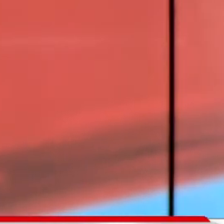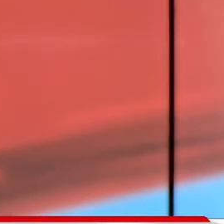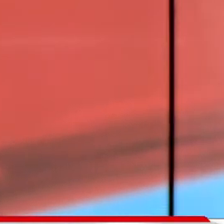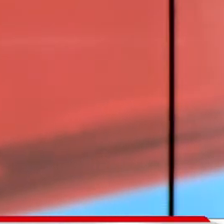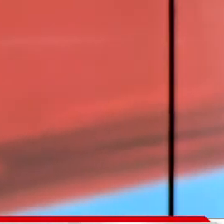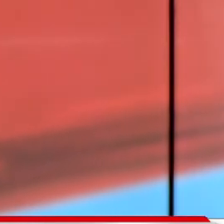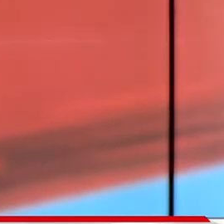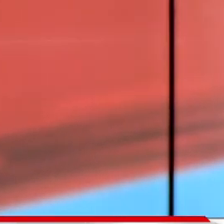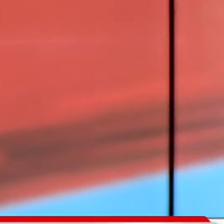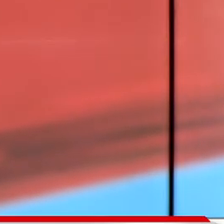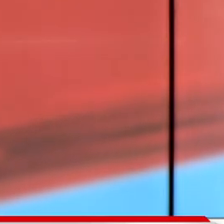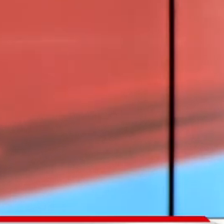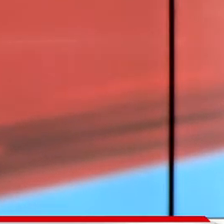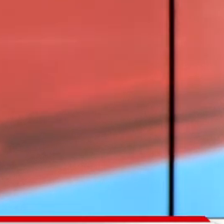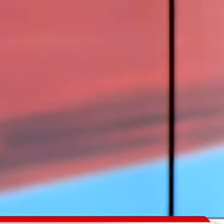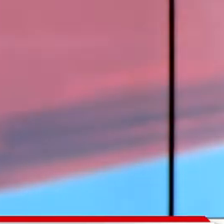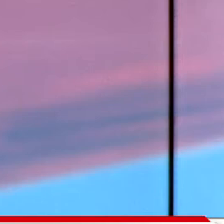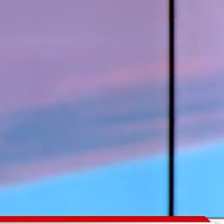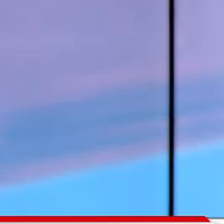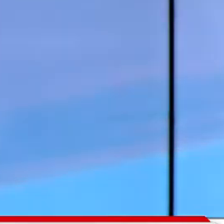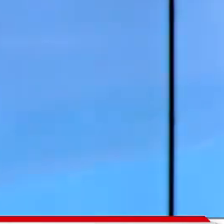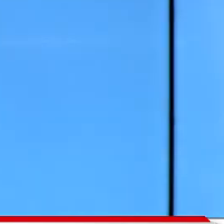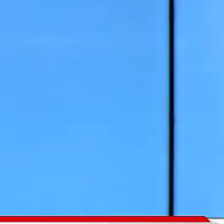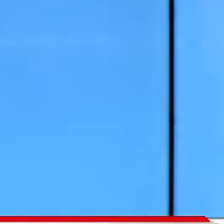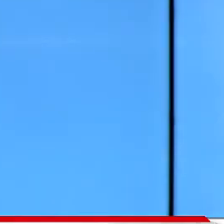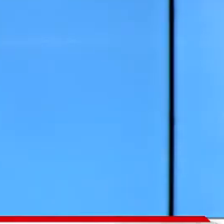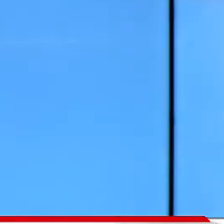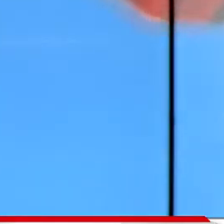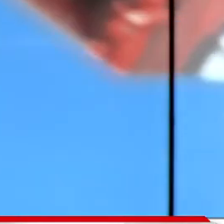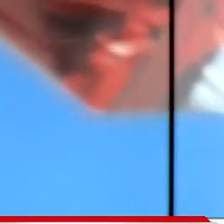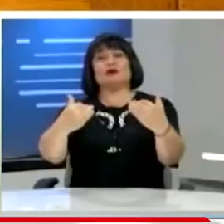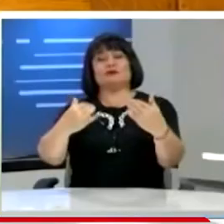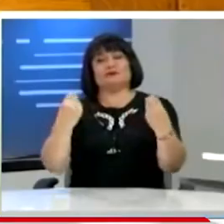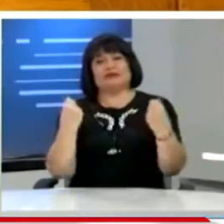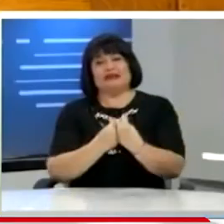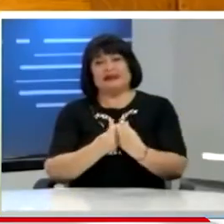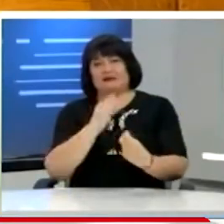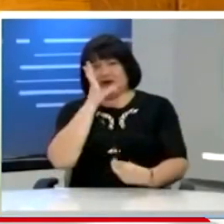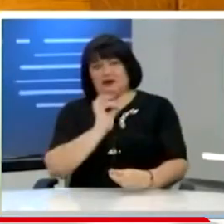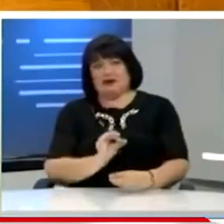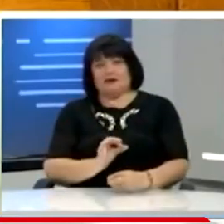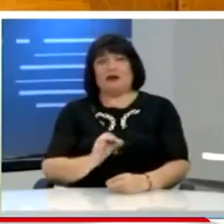Ευρωβουλευτής της Νέας Δημοκρατίας Άννα Μισέλα Σημακοπούλου στο κεντρικό δελτίο ειδήσεων του Κόντρα.